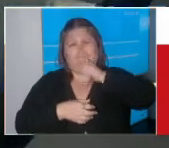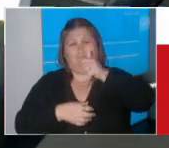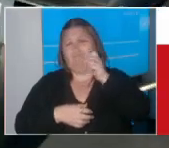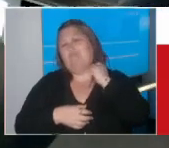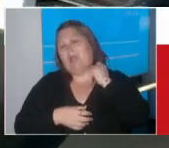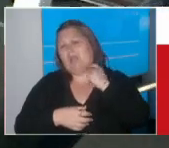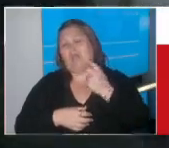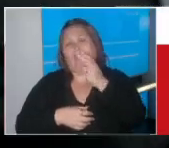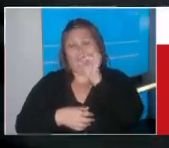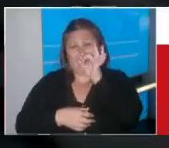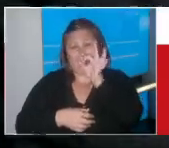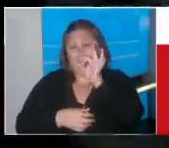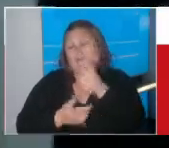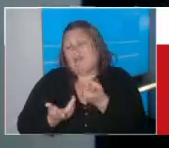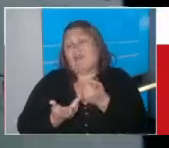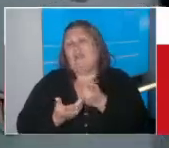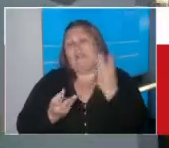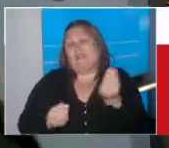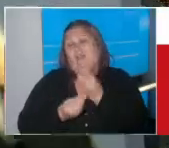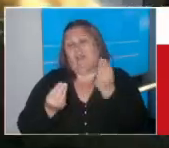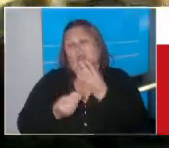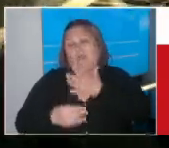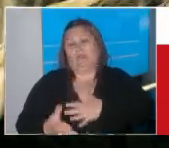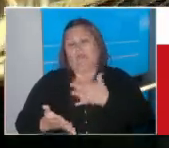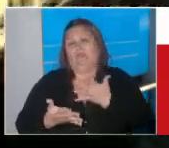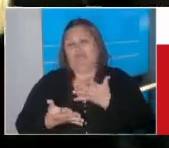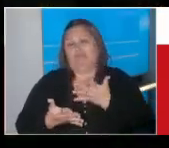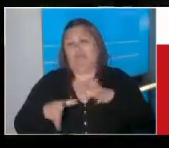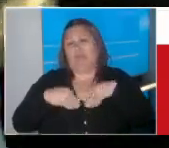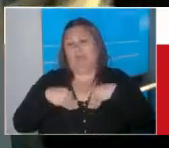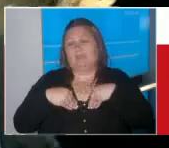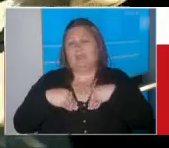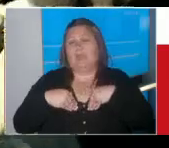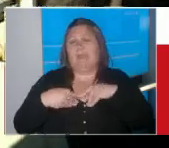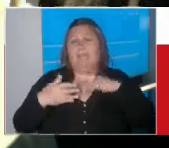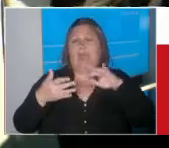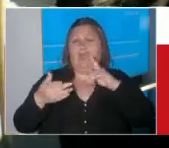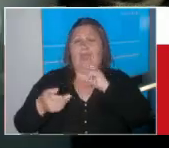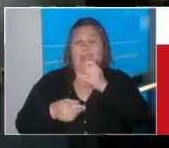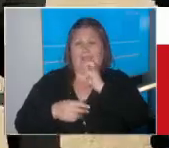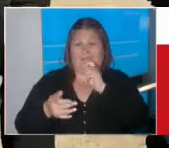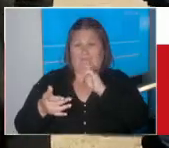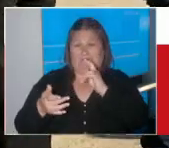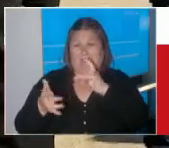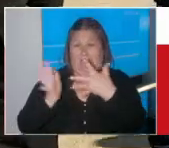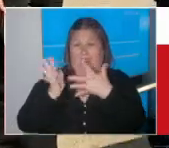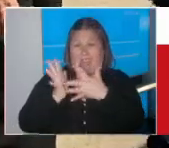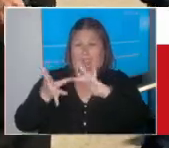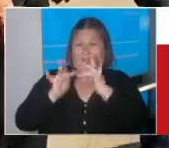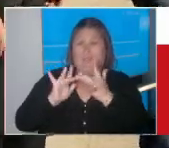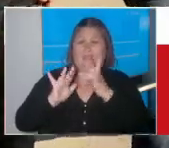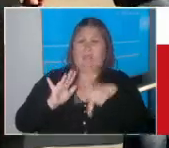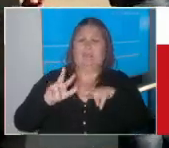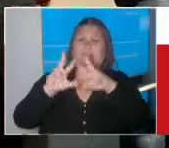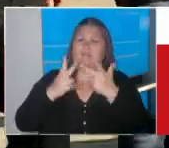אבל זה לפחות הקו שמנסים כרגע לאמץ בליכוד. אני חושב שהחקירה הנגדית יותר משהיא תהיה חשובה משפטית עבור נתניהו, היא תהיה חשובה